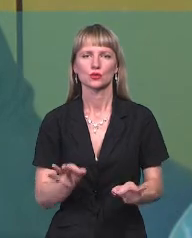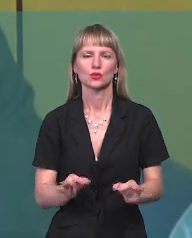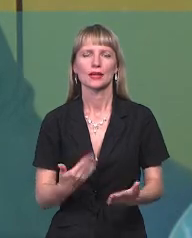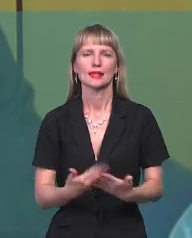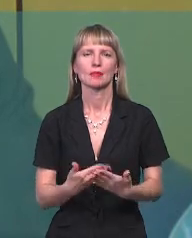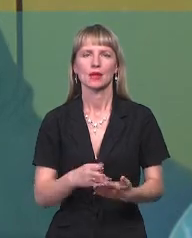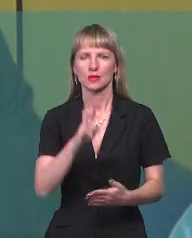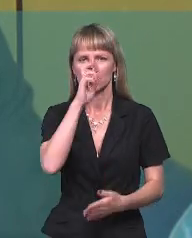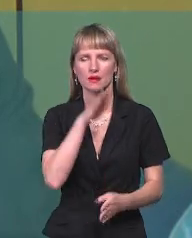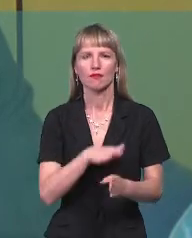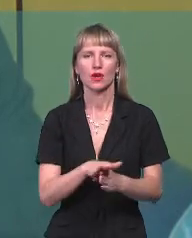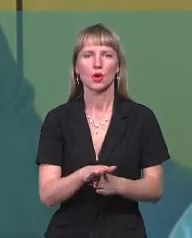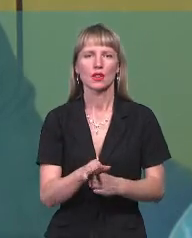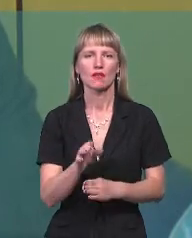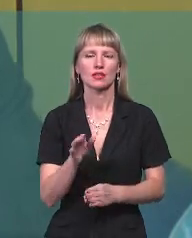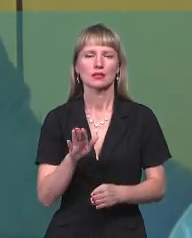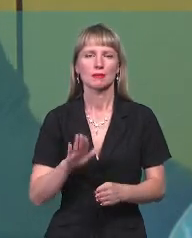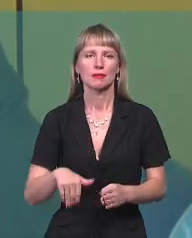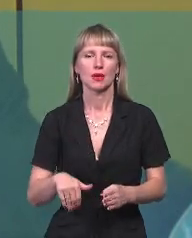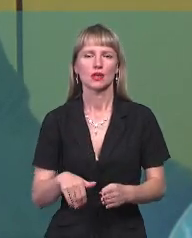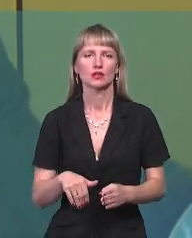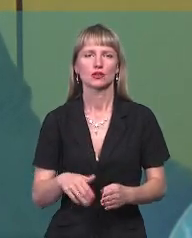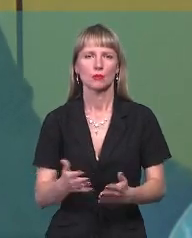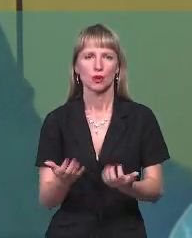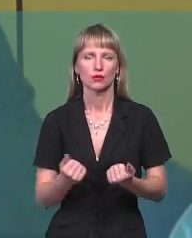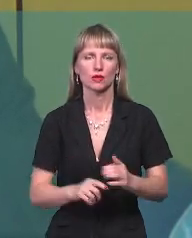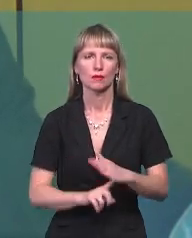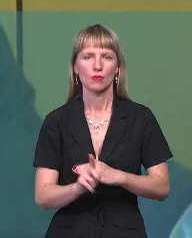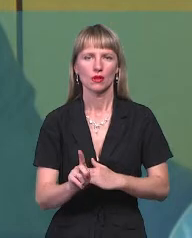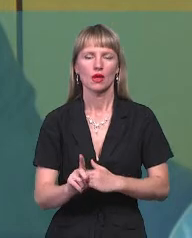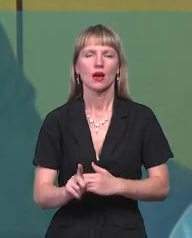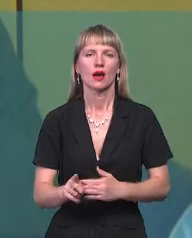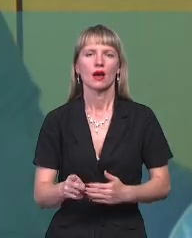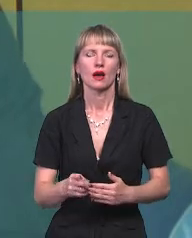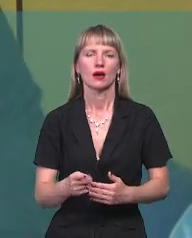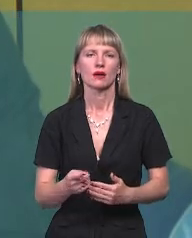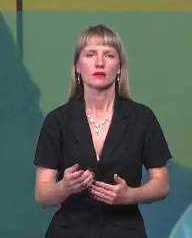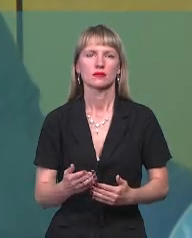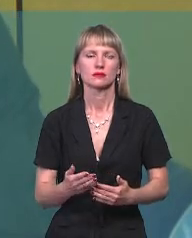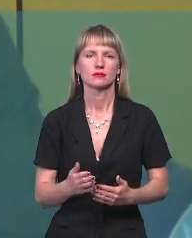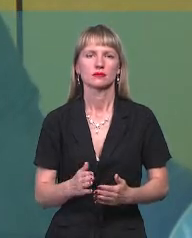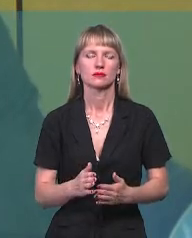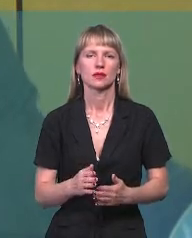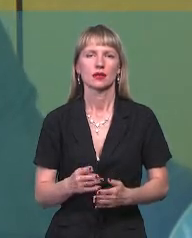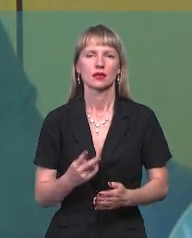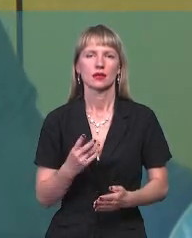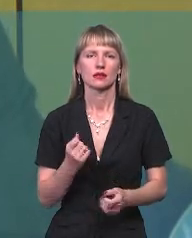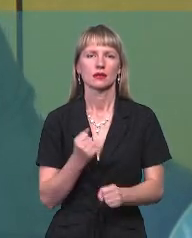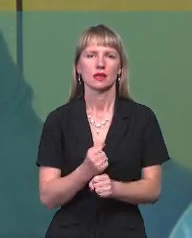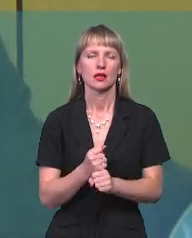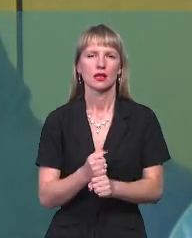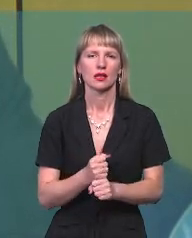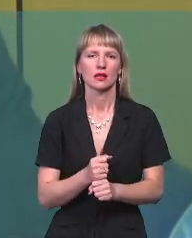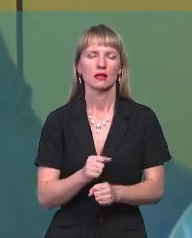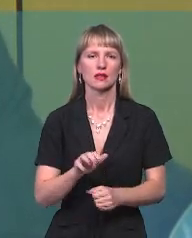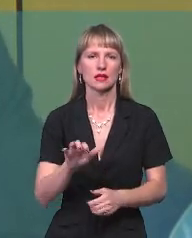державний виконавець першочергово після відкриття виконавчого провадження звертає стягнення на грошові кошти, що